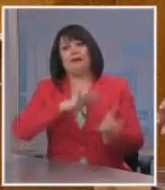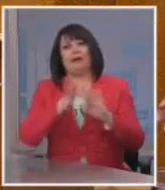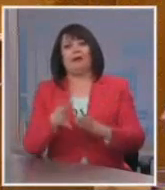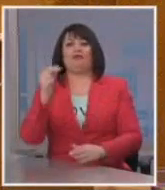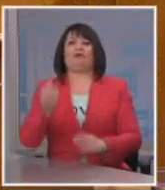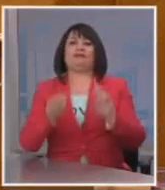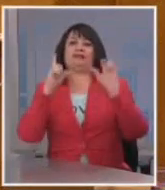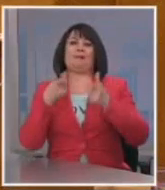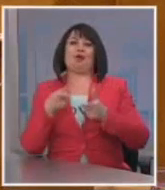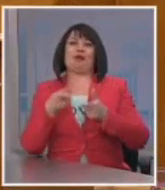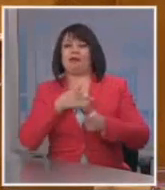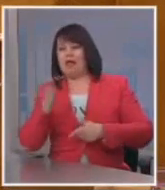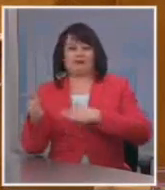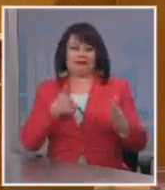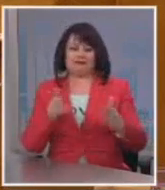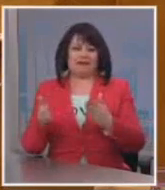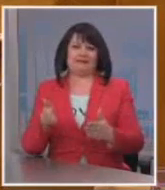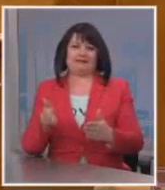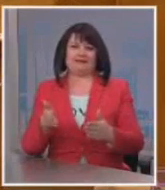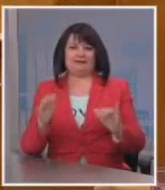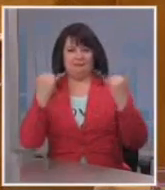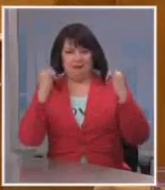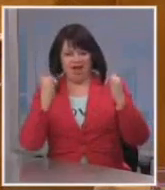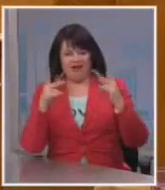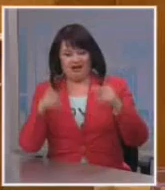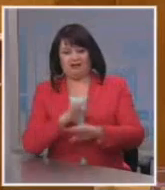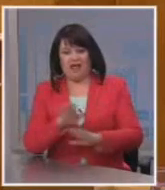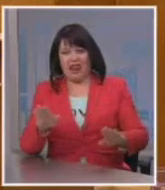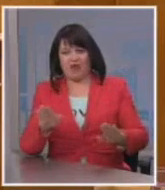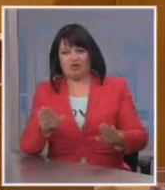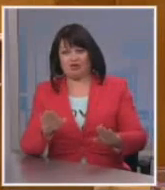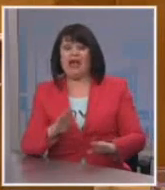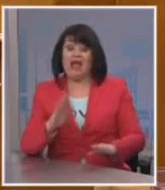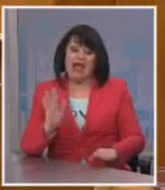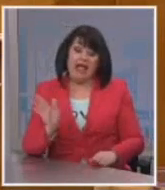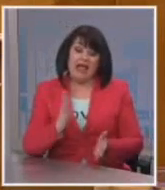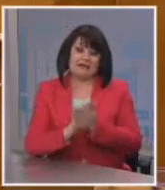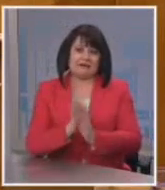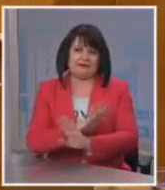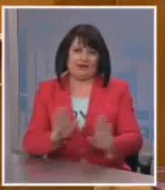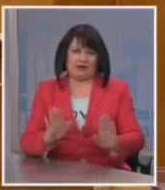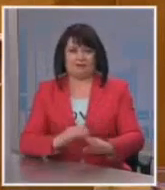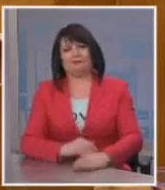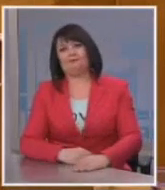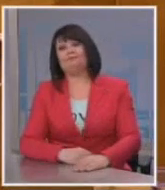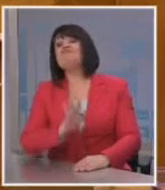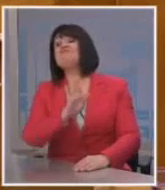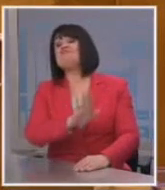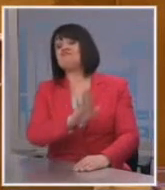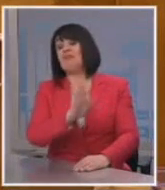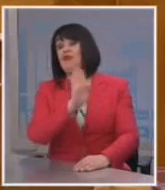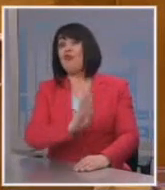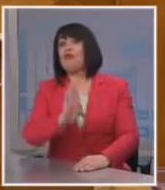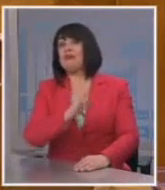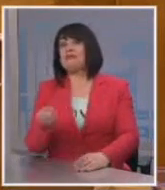της Νέας Δημοκρατίας. Αλλά αφήστε την πλάκα, η πλάκα δεν περνάει πια. Αφήστε τα αυτά, κυρία Βούλτεψη. Αφήστε τα αυτά, κυρία Βούλτεψη,